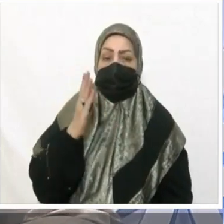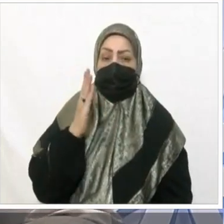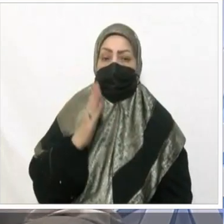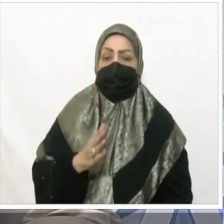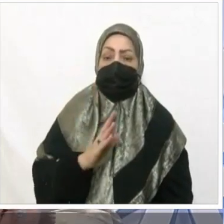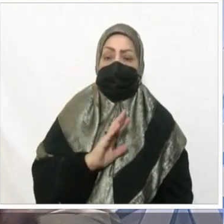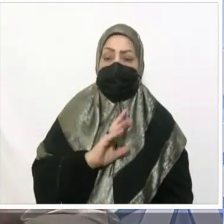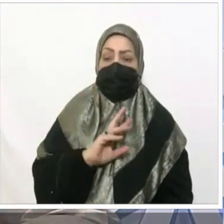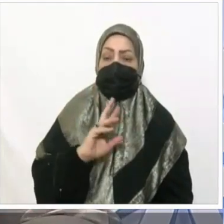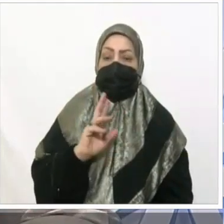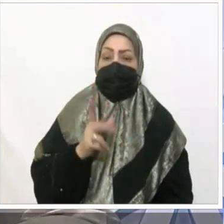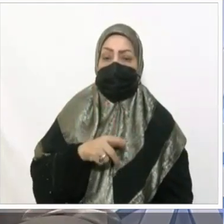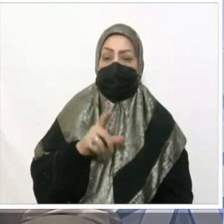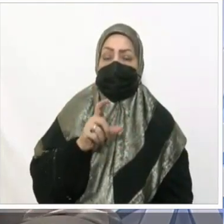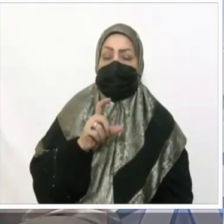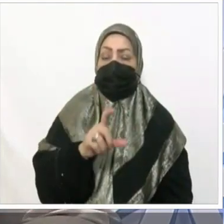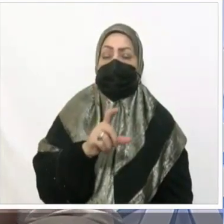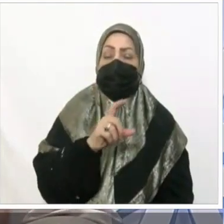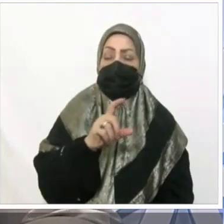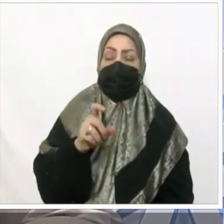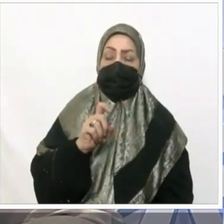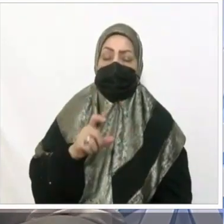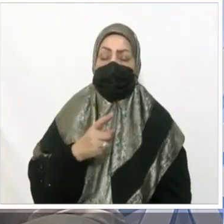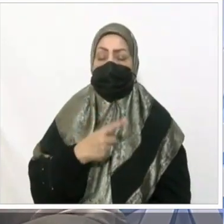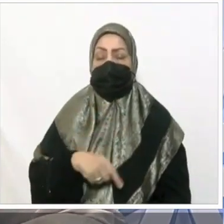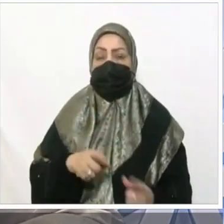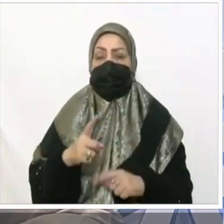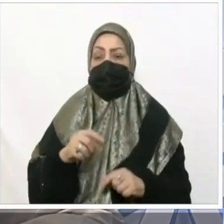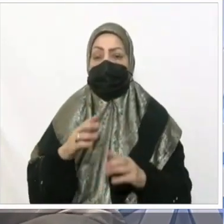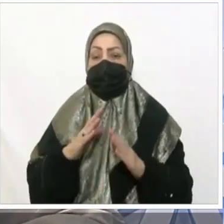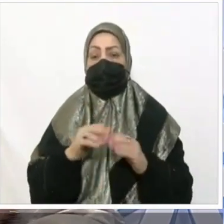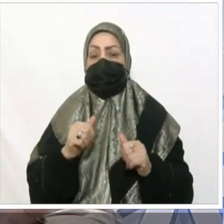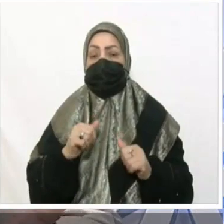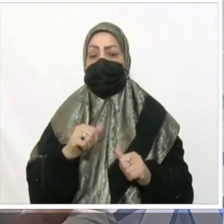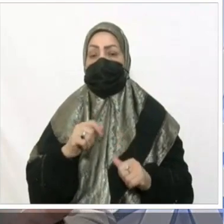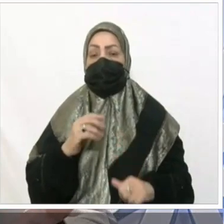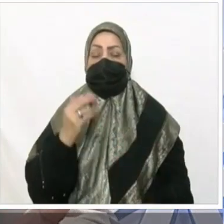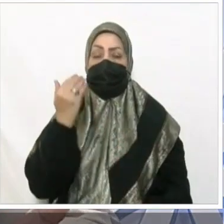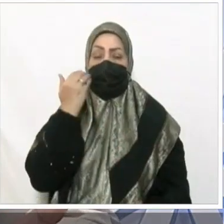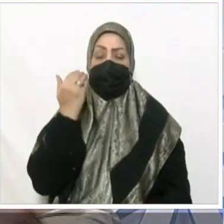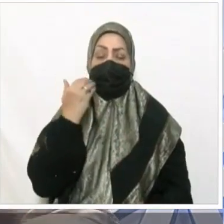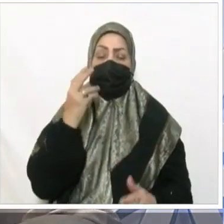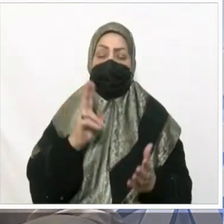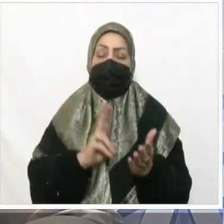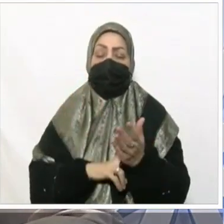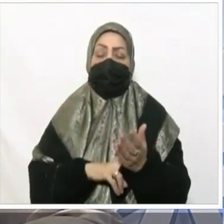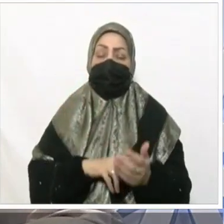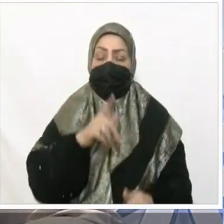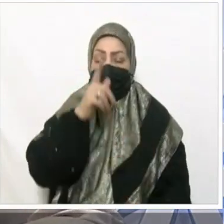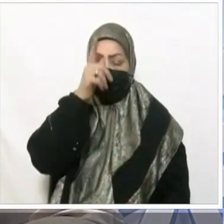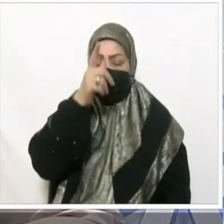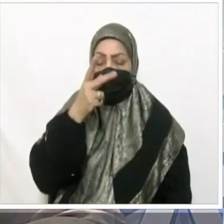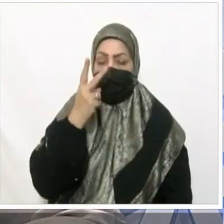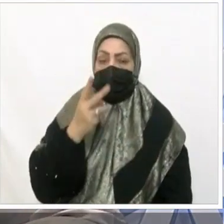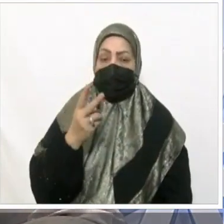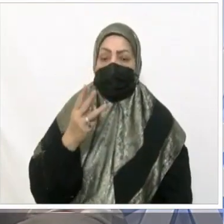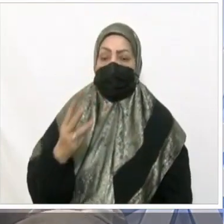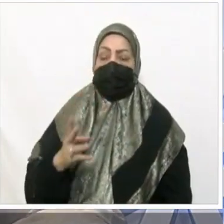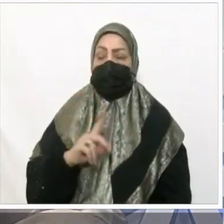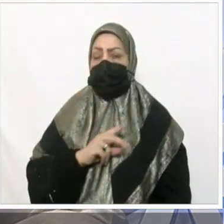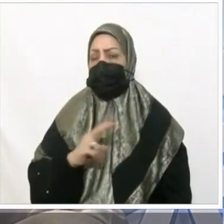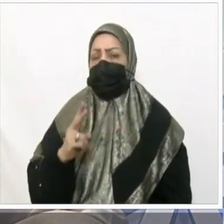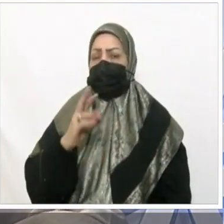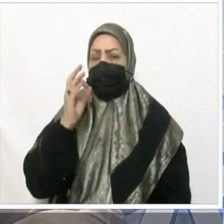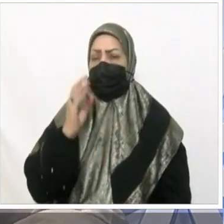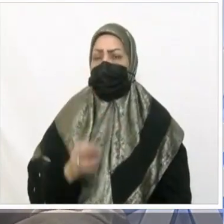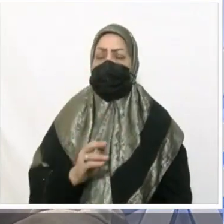وسوريا وتونس والأردن، اللي هو كان ما تخدمش خدمتين ثلاثة معاش تلحق، هذا الواقع. وبالتالي الإنسان، أنت يا رمزي